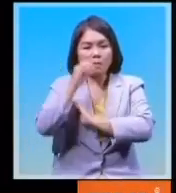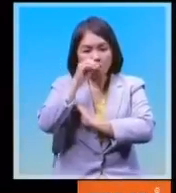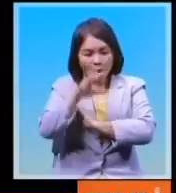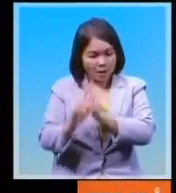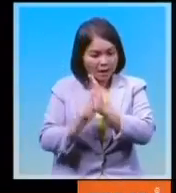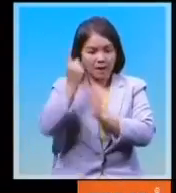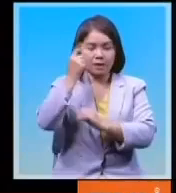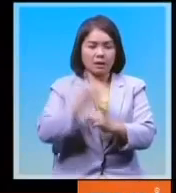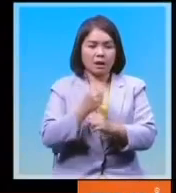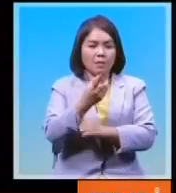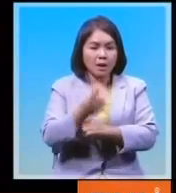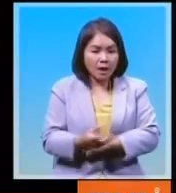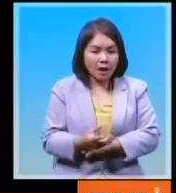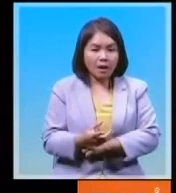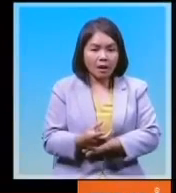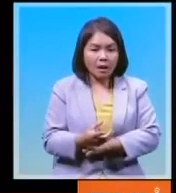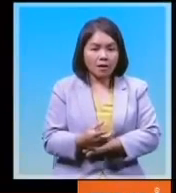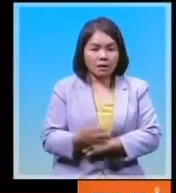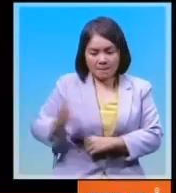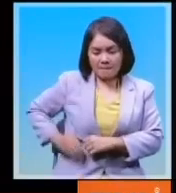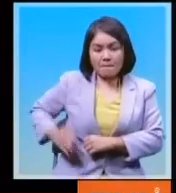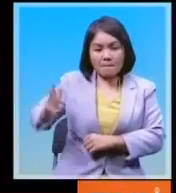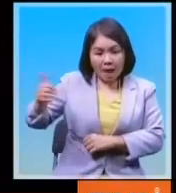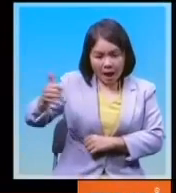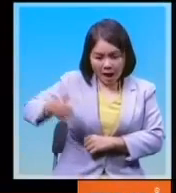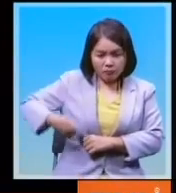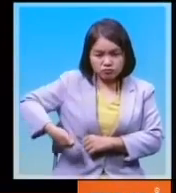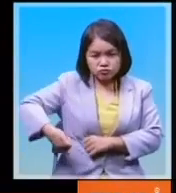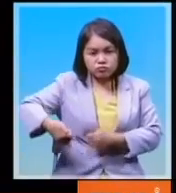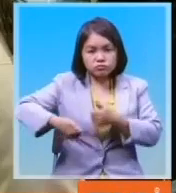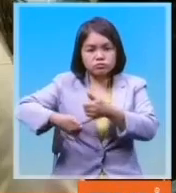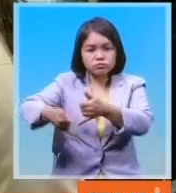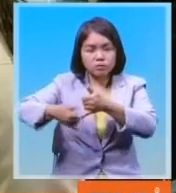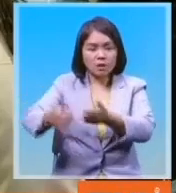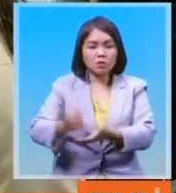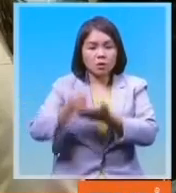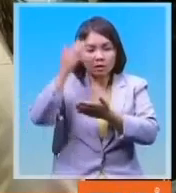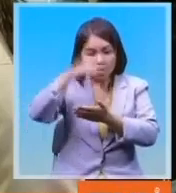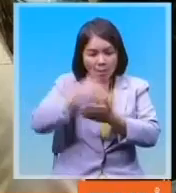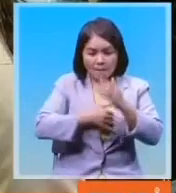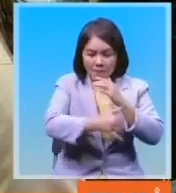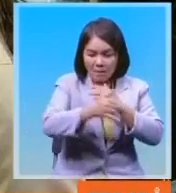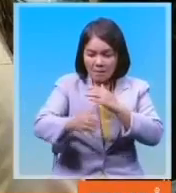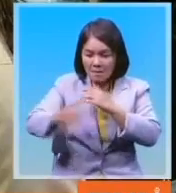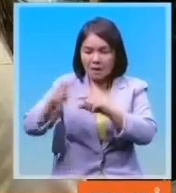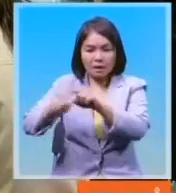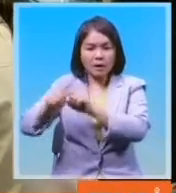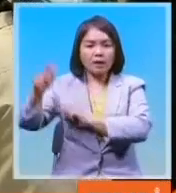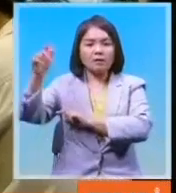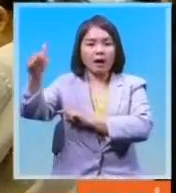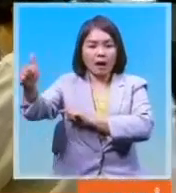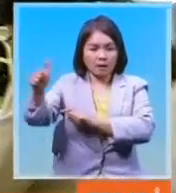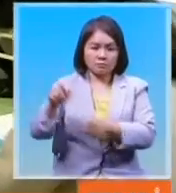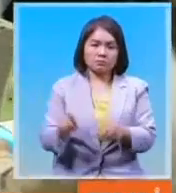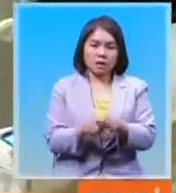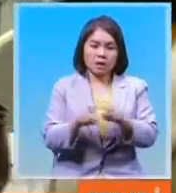แรกที่จะทำนะครับก็คือทำให้สุนัขนำทางสำหรับผู้พิการสามารถเข้าไปใช้สถานที่ได้ทุกพื้นที่ก็